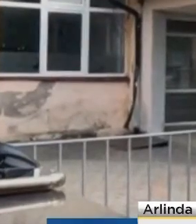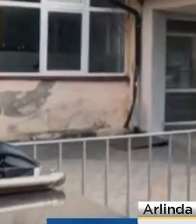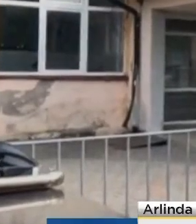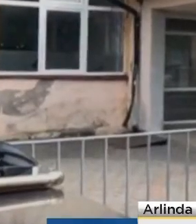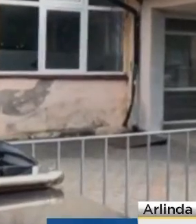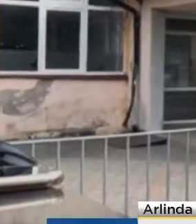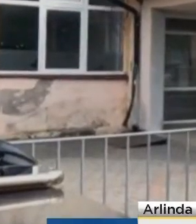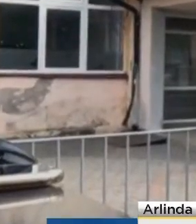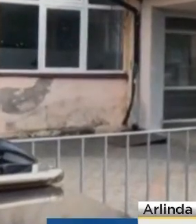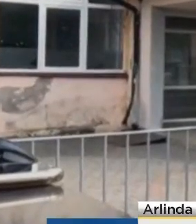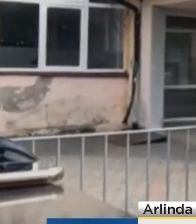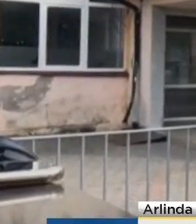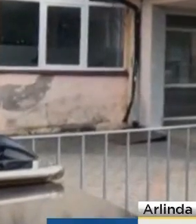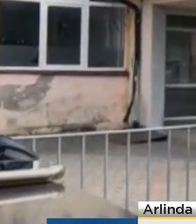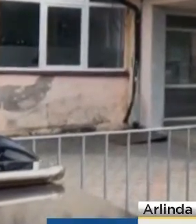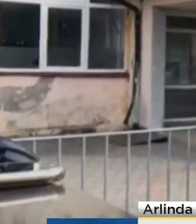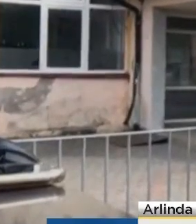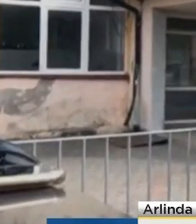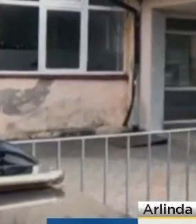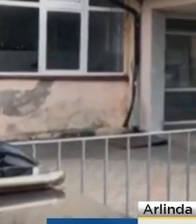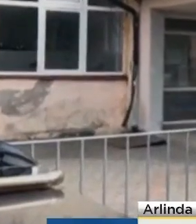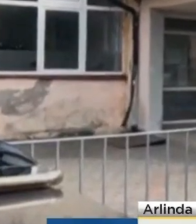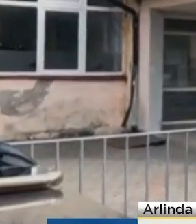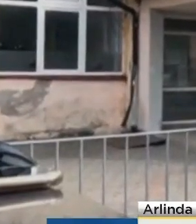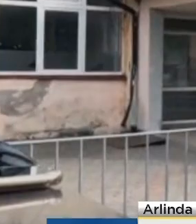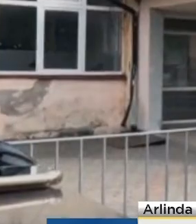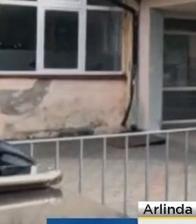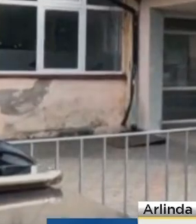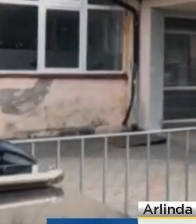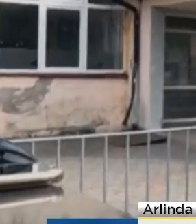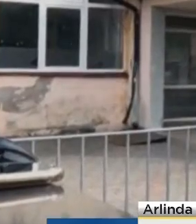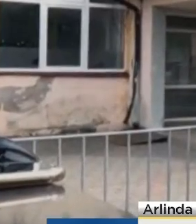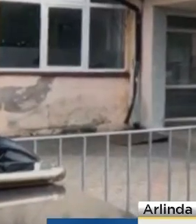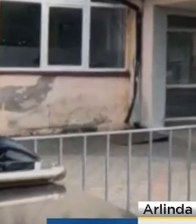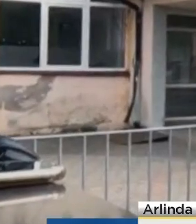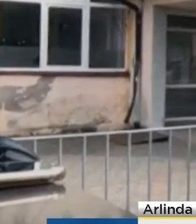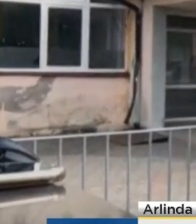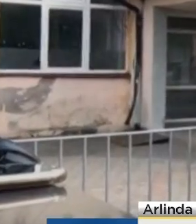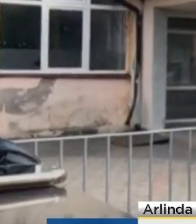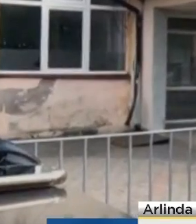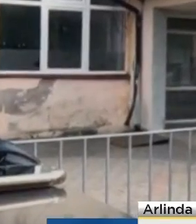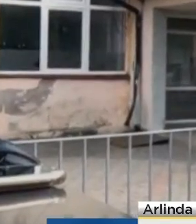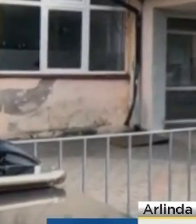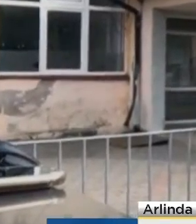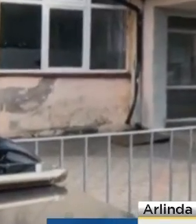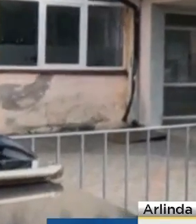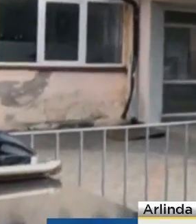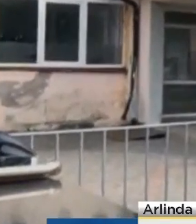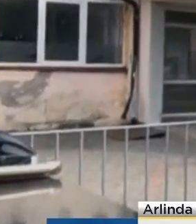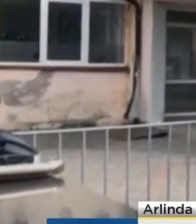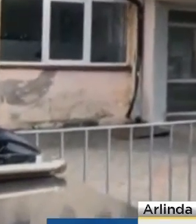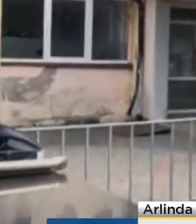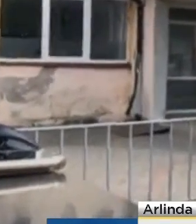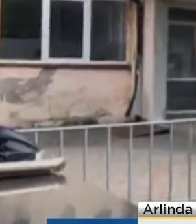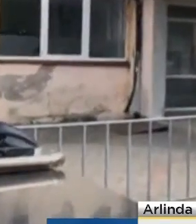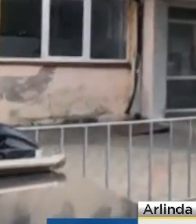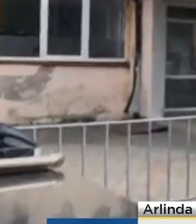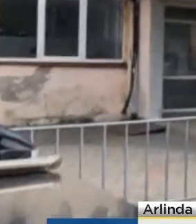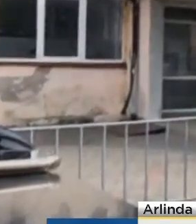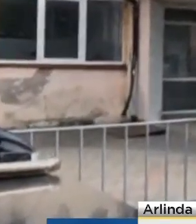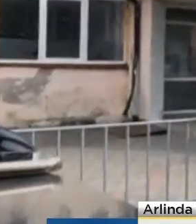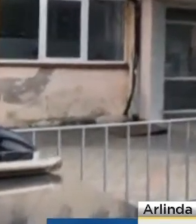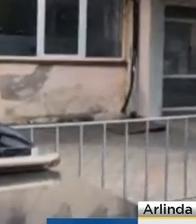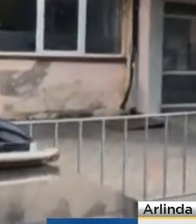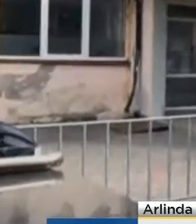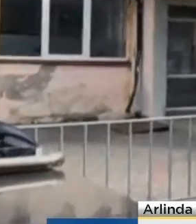e RTK-s. Po, në fakt është dita e tretë e vizitës së mediave në Preshev me ftesë